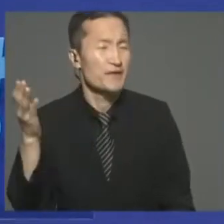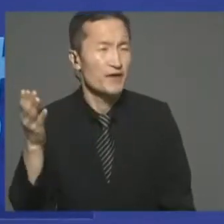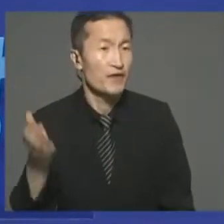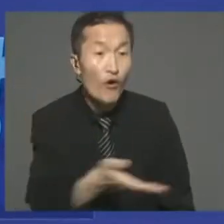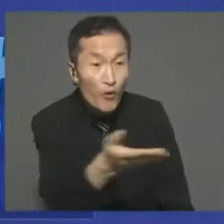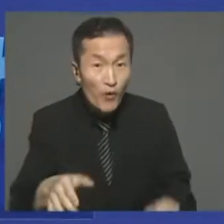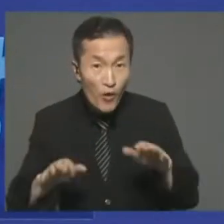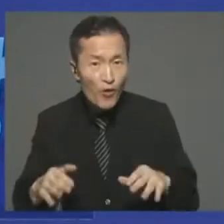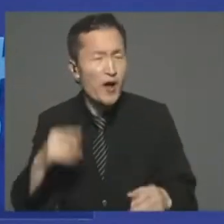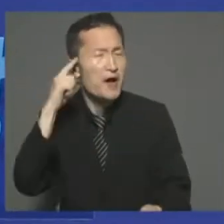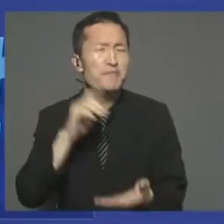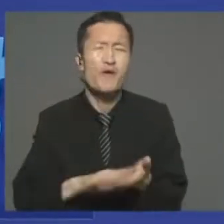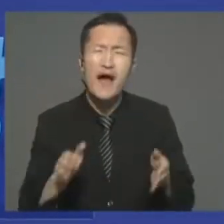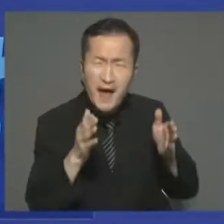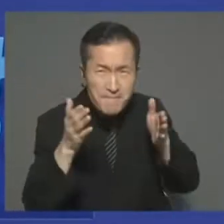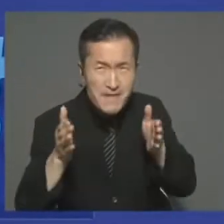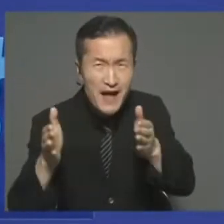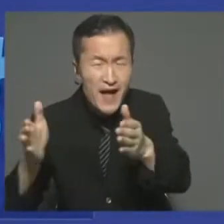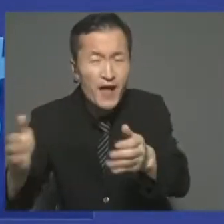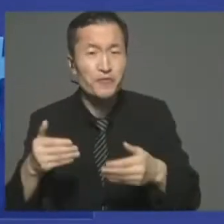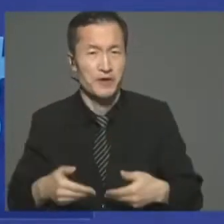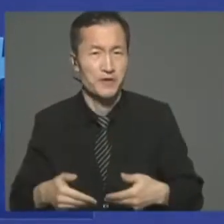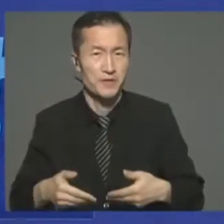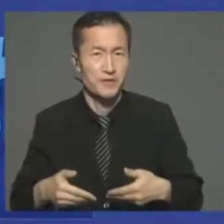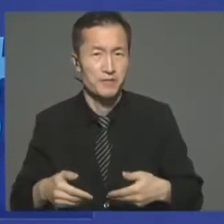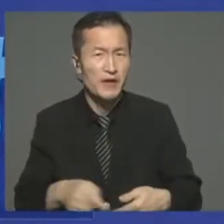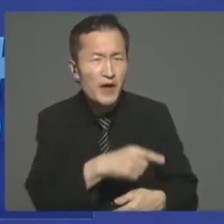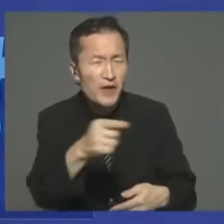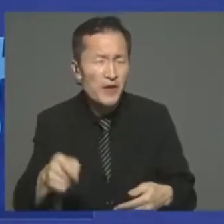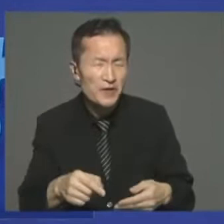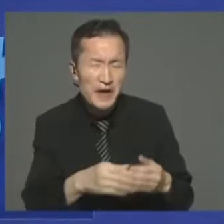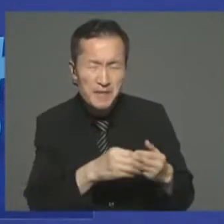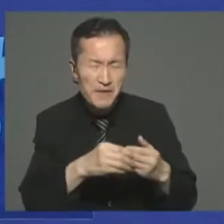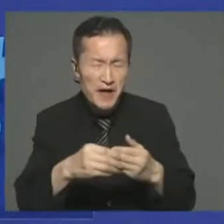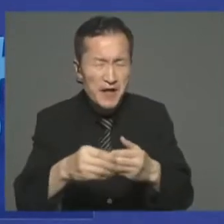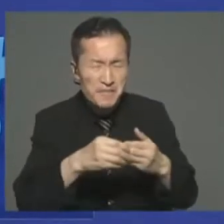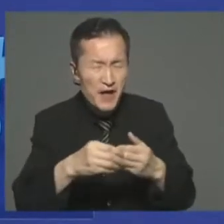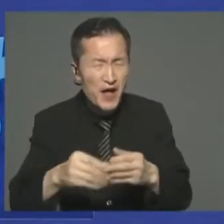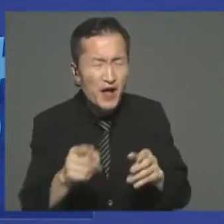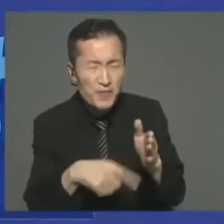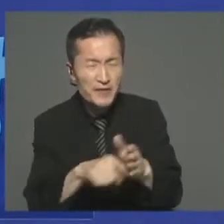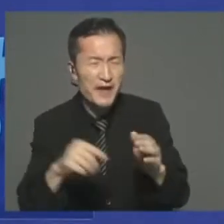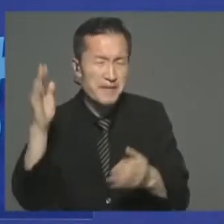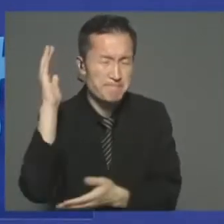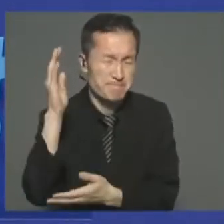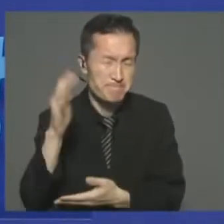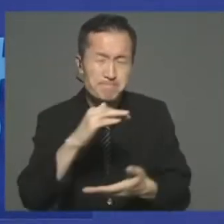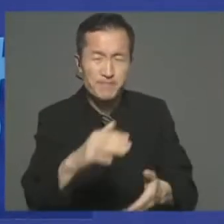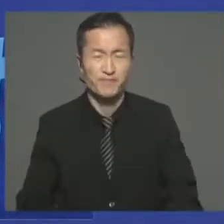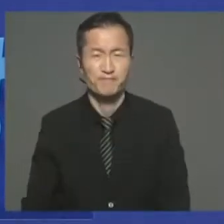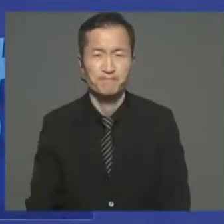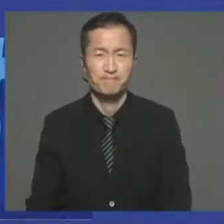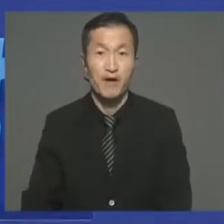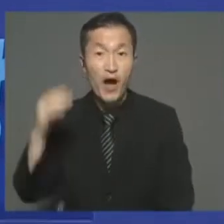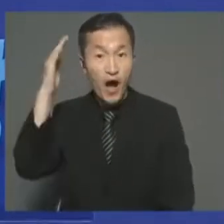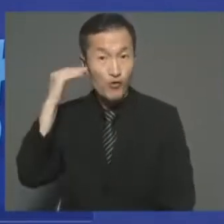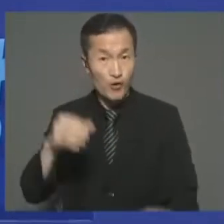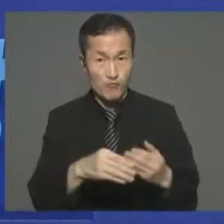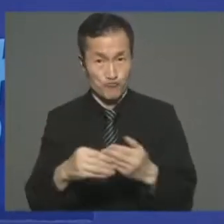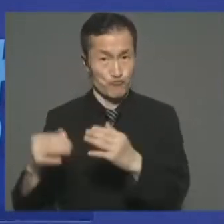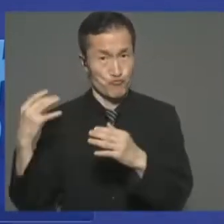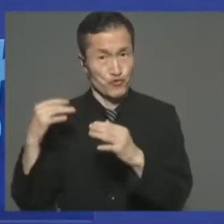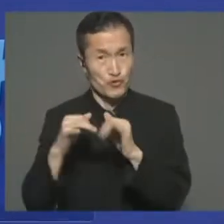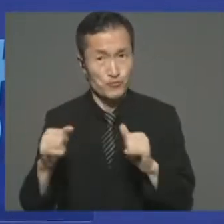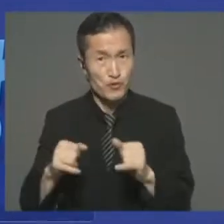가야 한다면서 200만 명이 희생될 수 있는 내전의 길을 막았습니다. 우리의 지도자들도 그랬습니다. 김대중